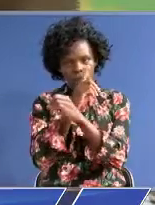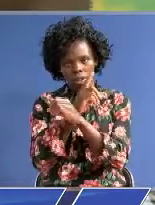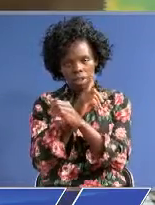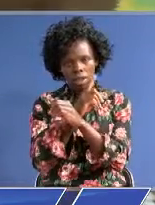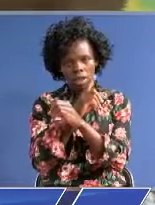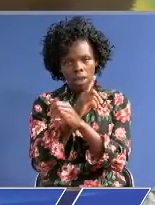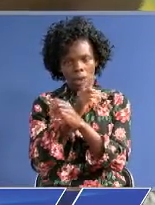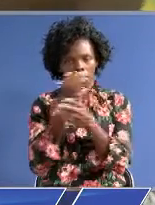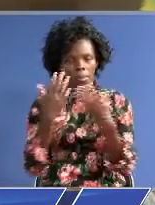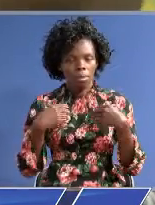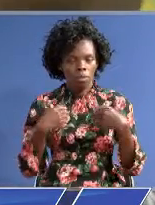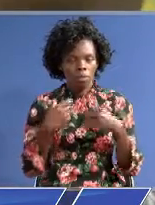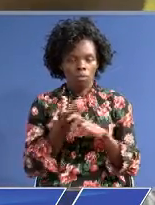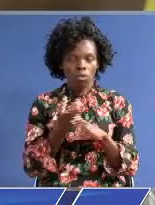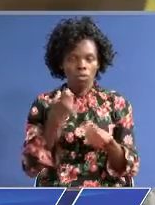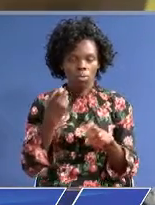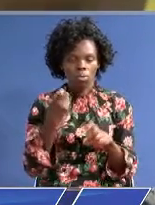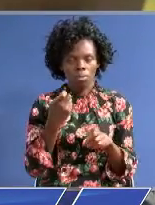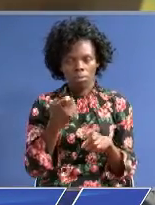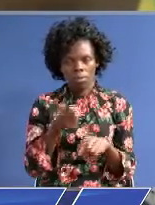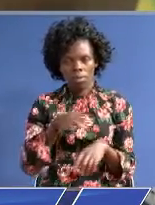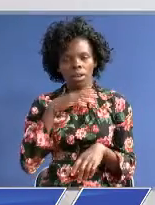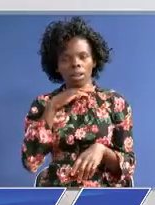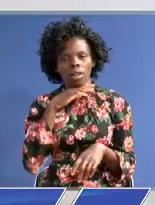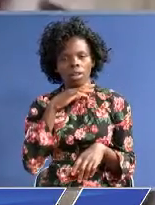from the deadly infection.